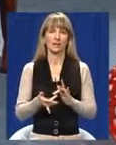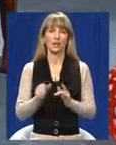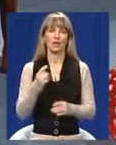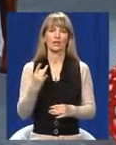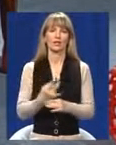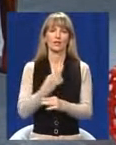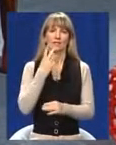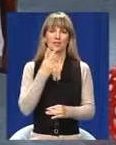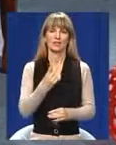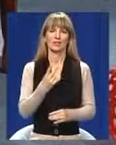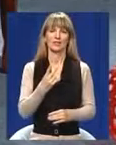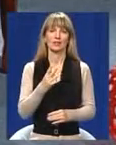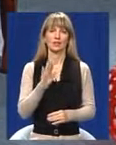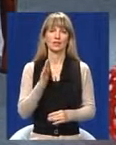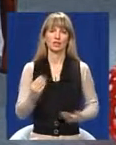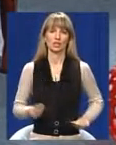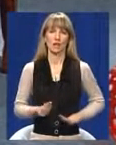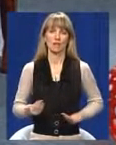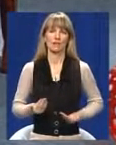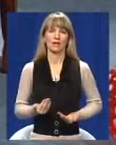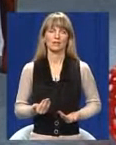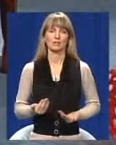раз я бачила їх вживу,